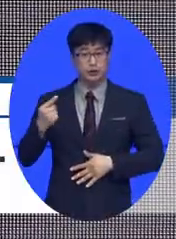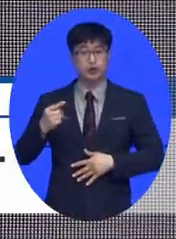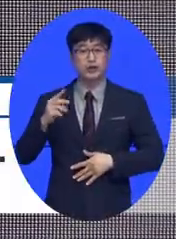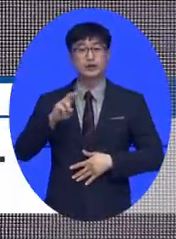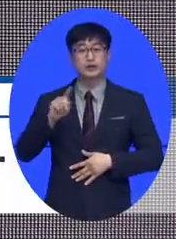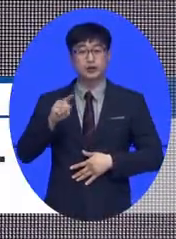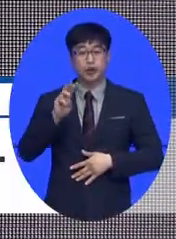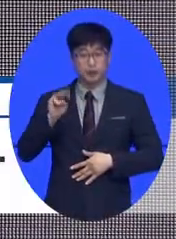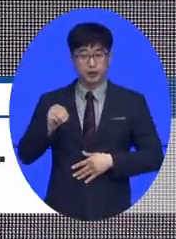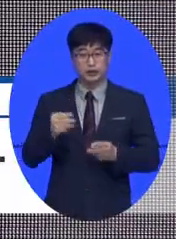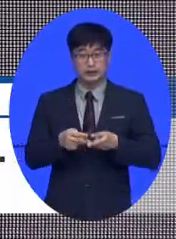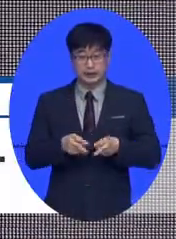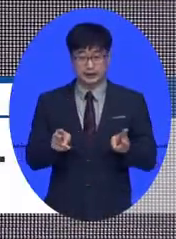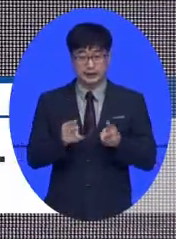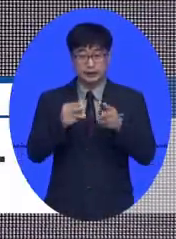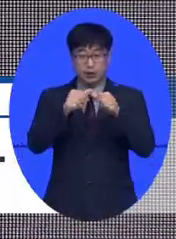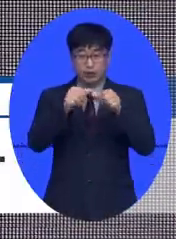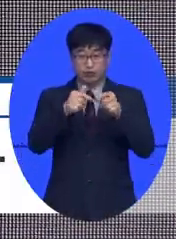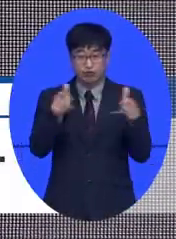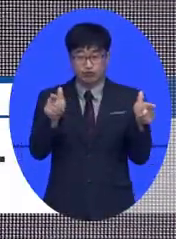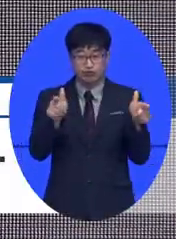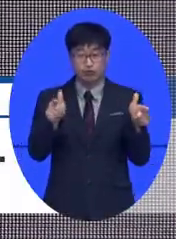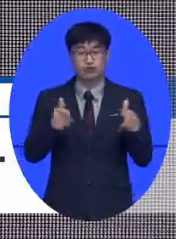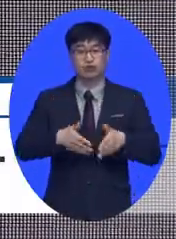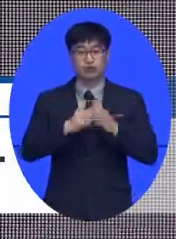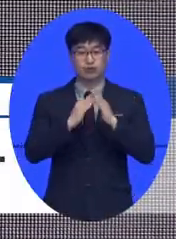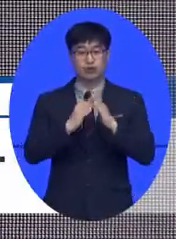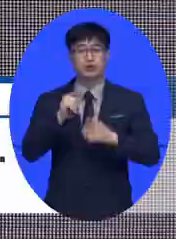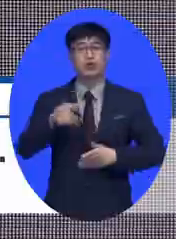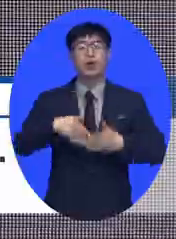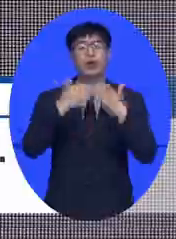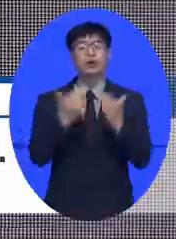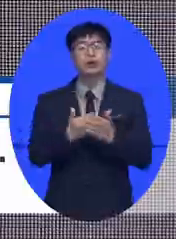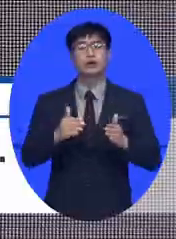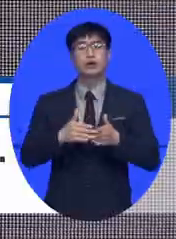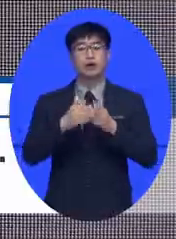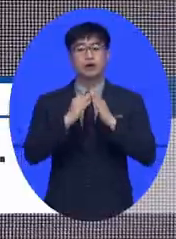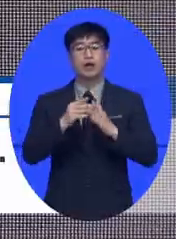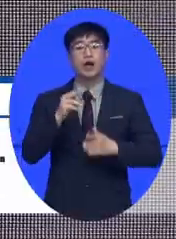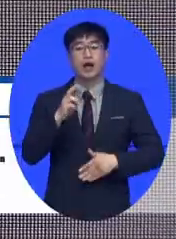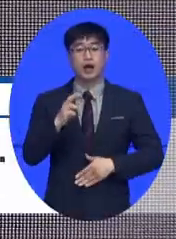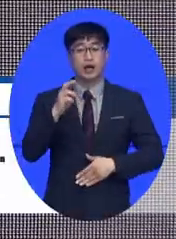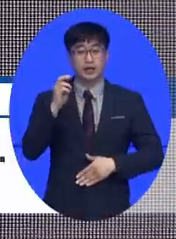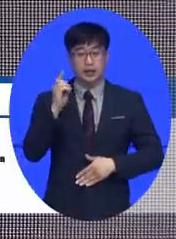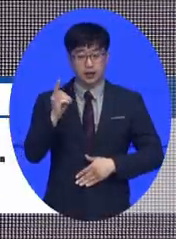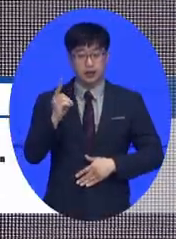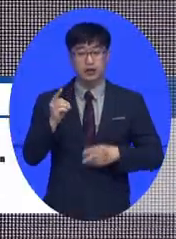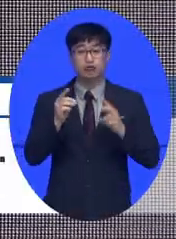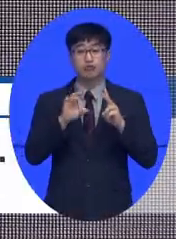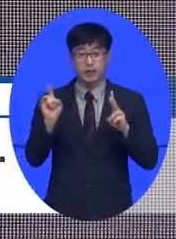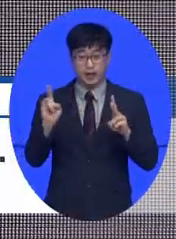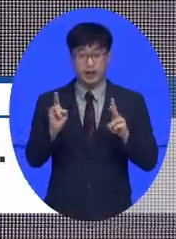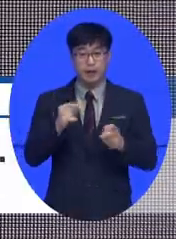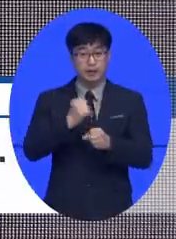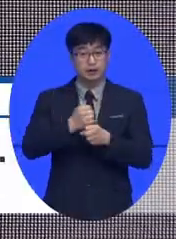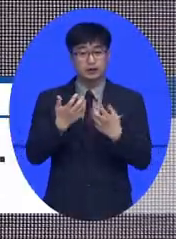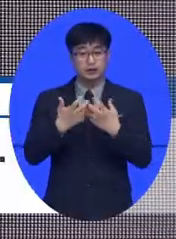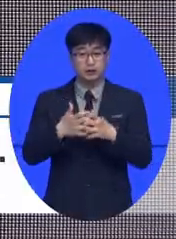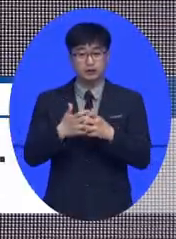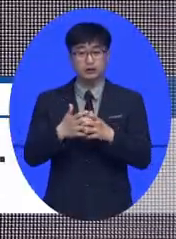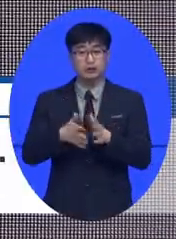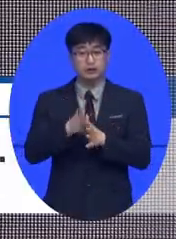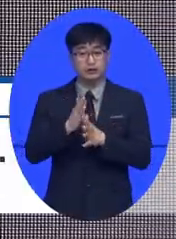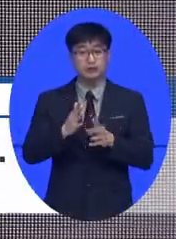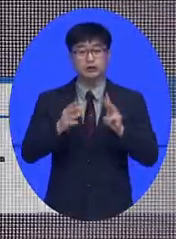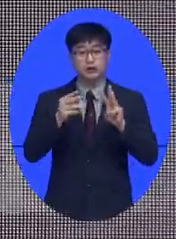규모로 지어줄 거고요. 이 건물이 완공이 되면 R&D는 2배, 생산 시설은 3배